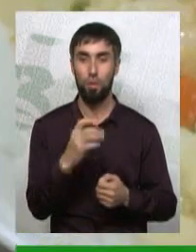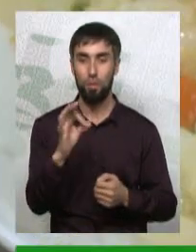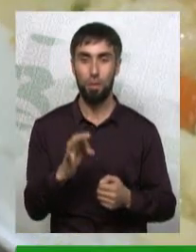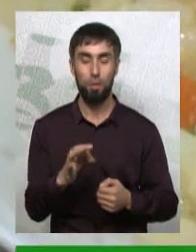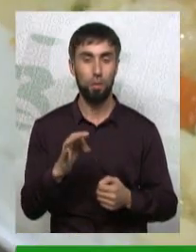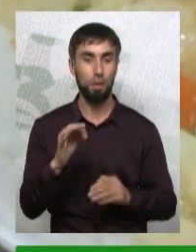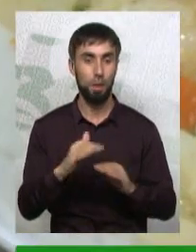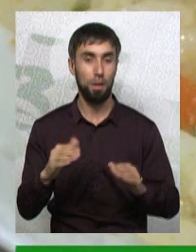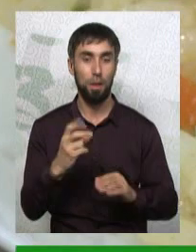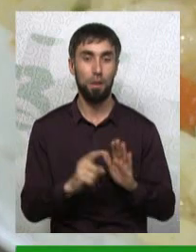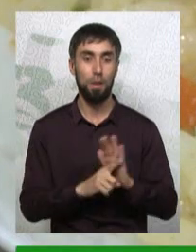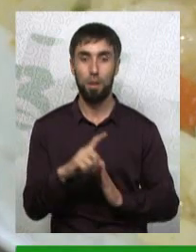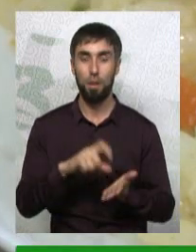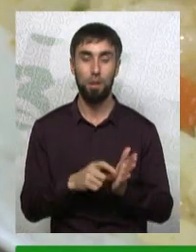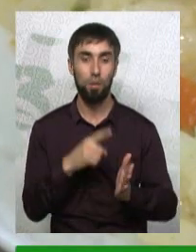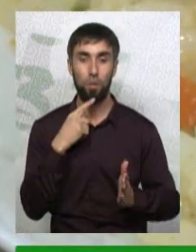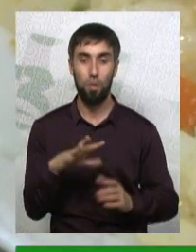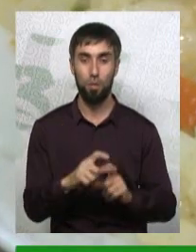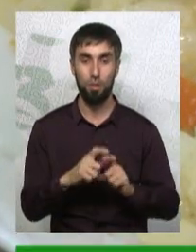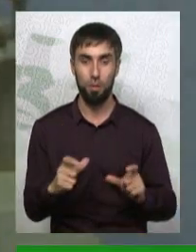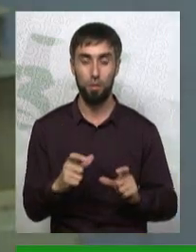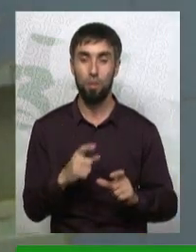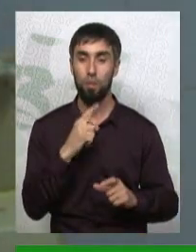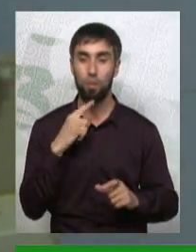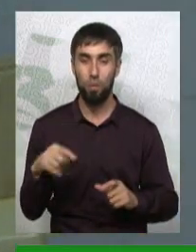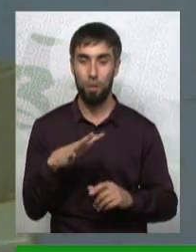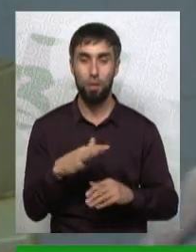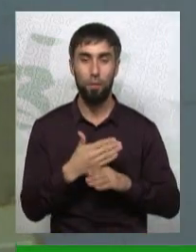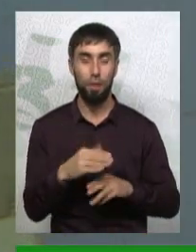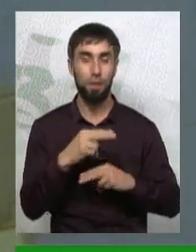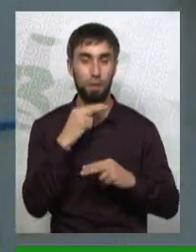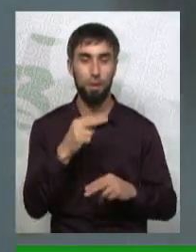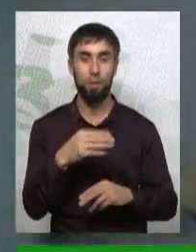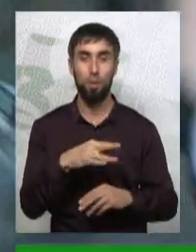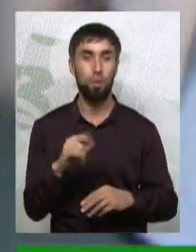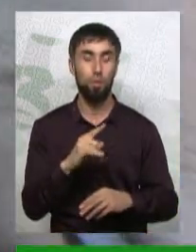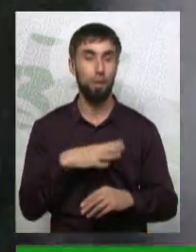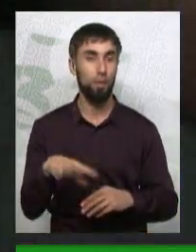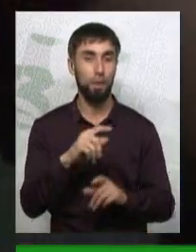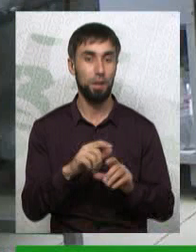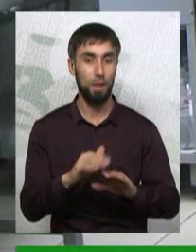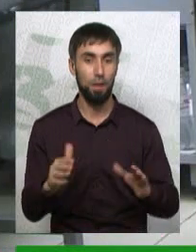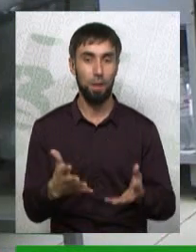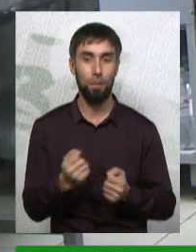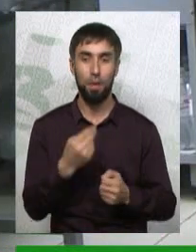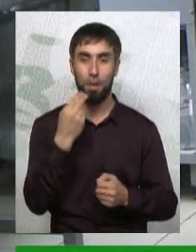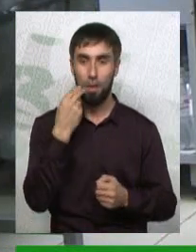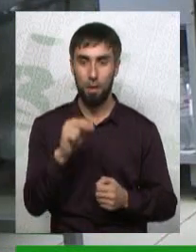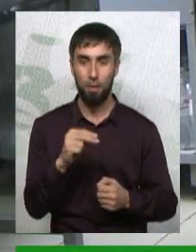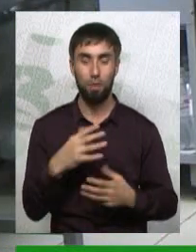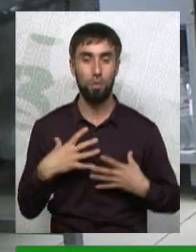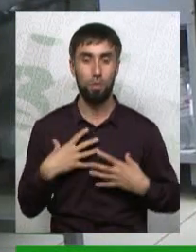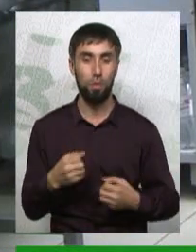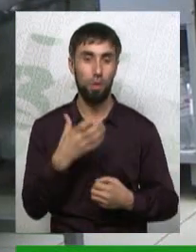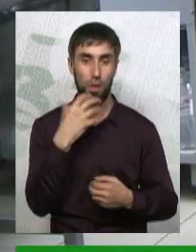100% учеников начальных классов российских школ. В стране уделяется особое внимание тому, чтобы все школьники получали качественные,